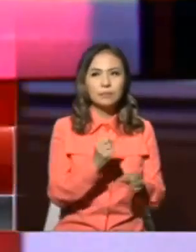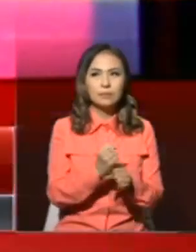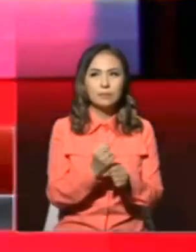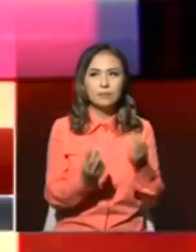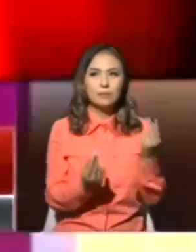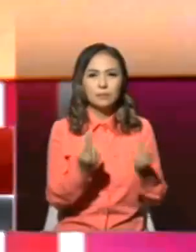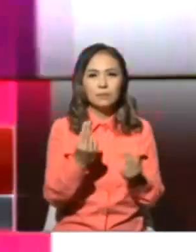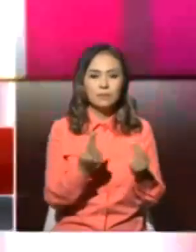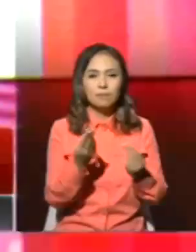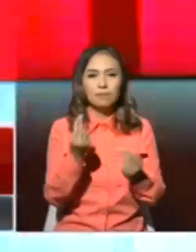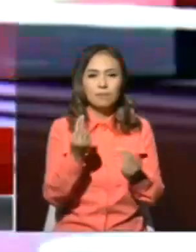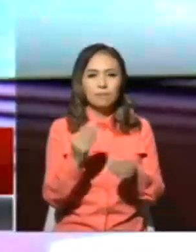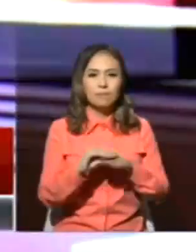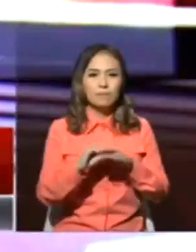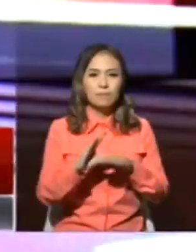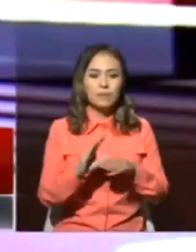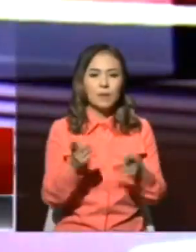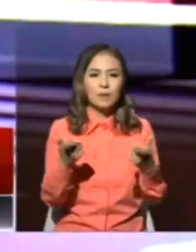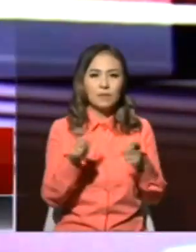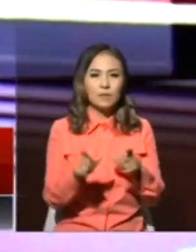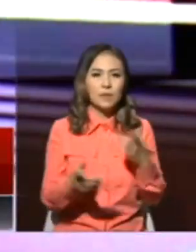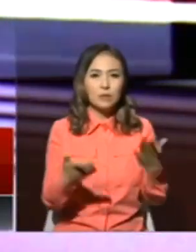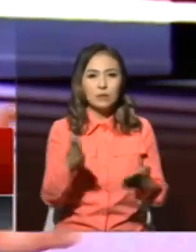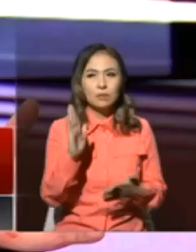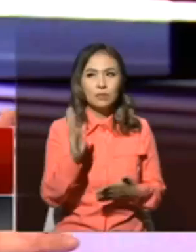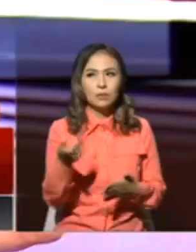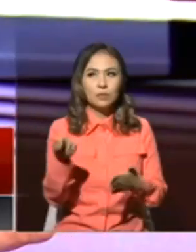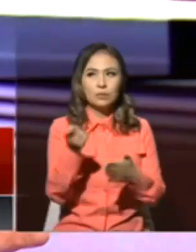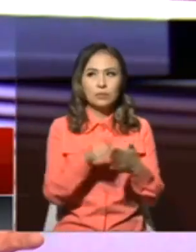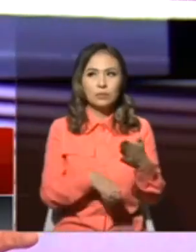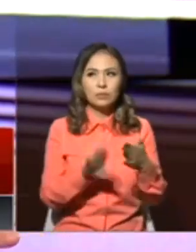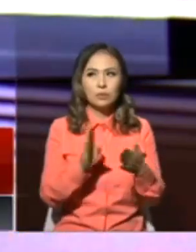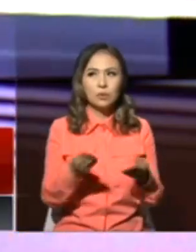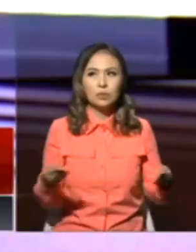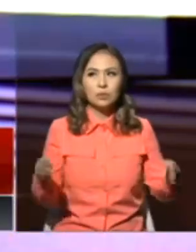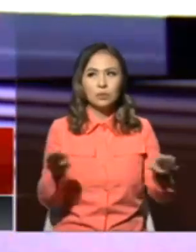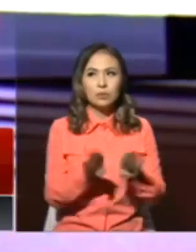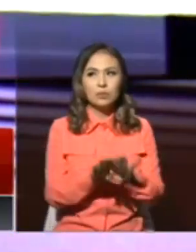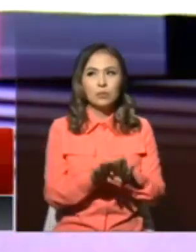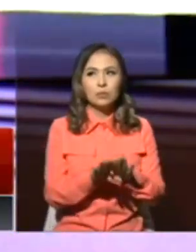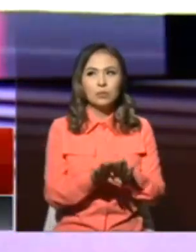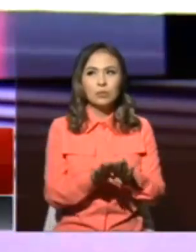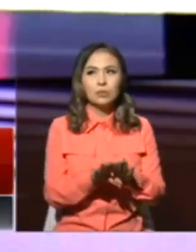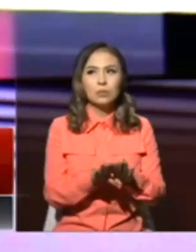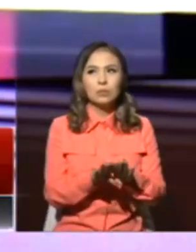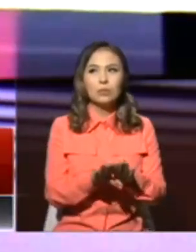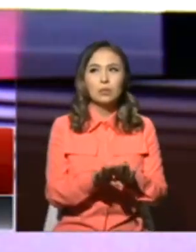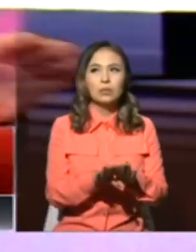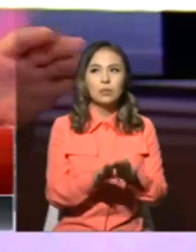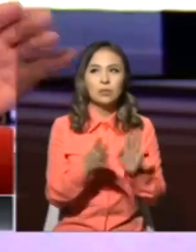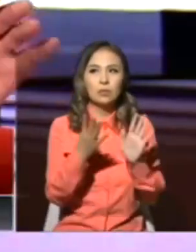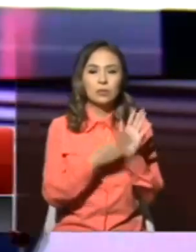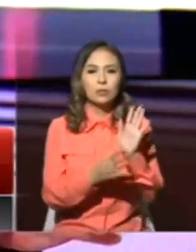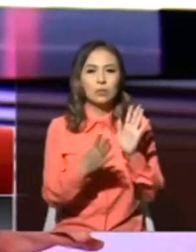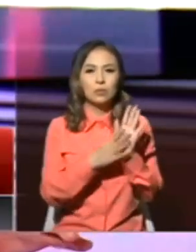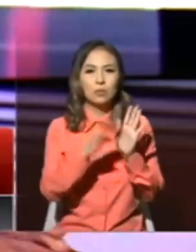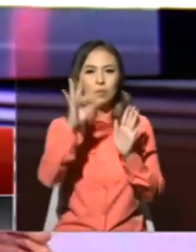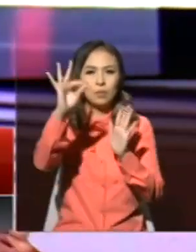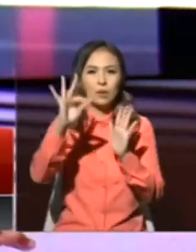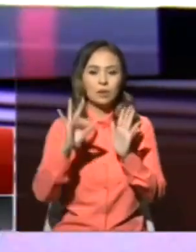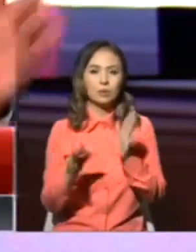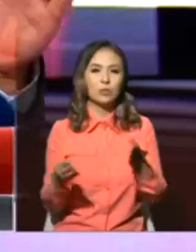ойын шоттарын толтыру. Осыны бұғаттасақ, бұл тоқталады. Тоқтала ма? Тоқталады. 99%-ға